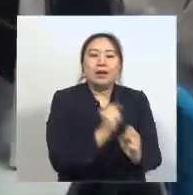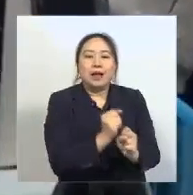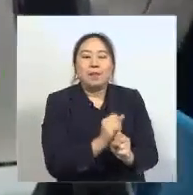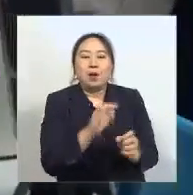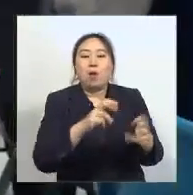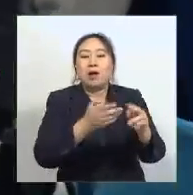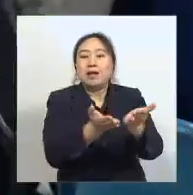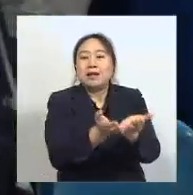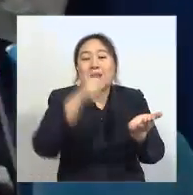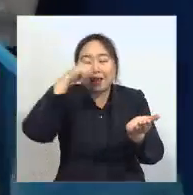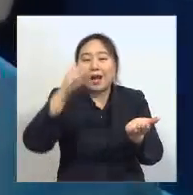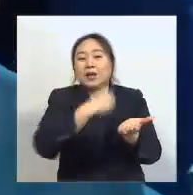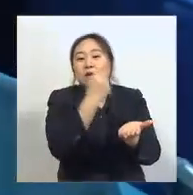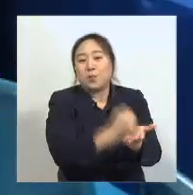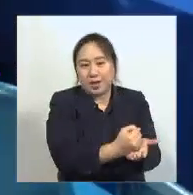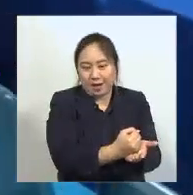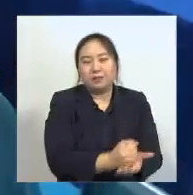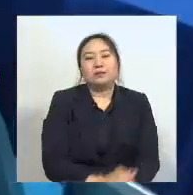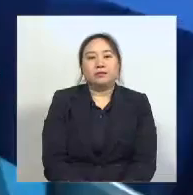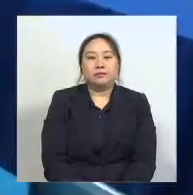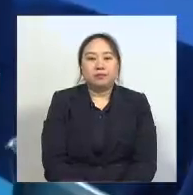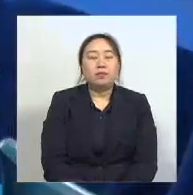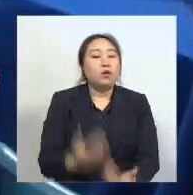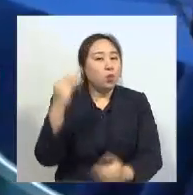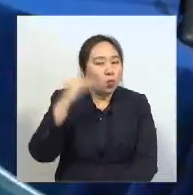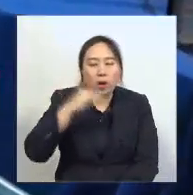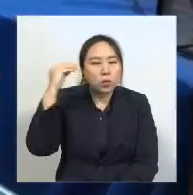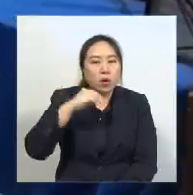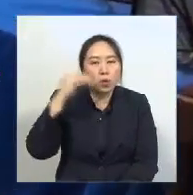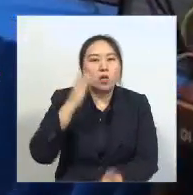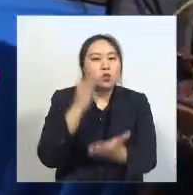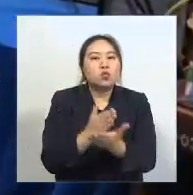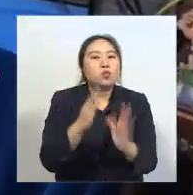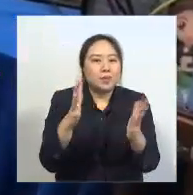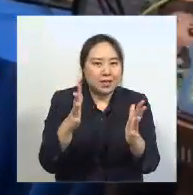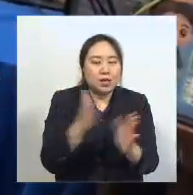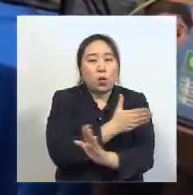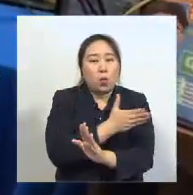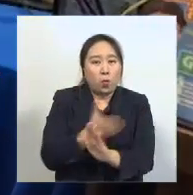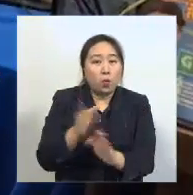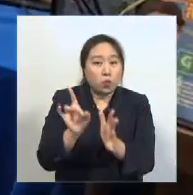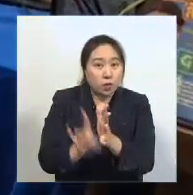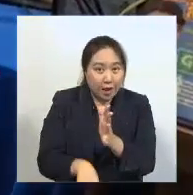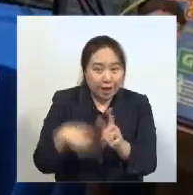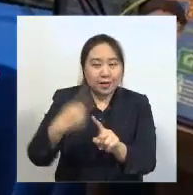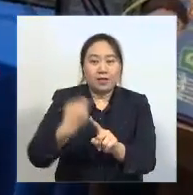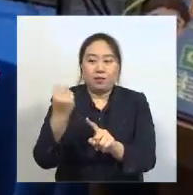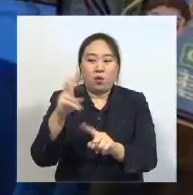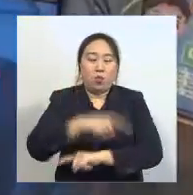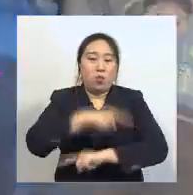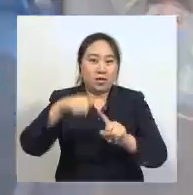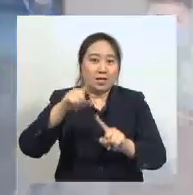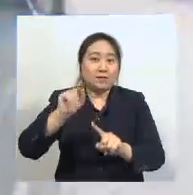จดทะเบียนเรือไทยสำหรับเรือประมงพื้นบ้านทุกวันไม่เว้นวันหยุดนะคะไปจนถึงวันที่27ธันวาค